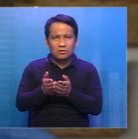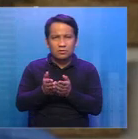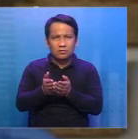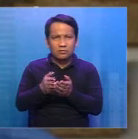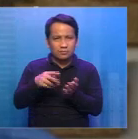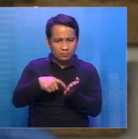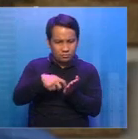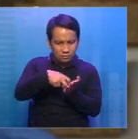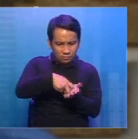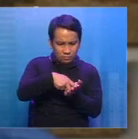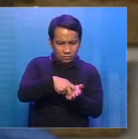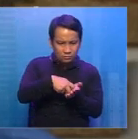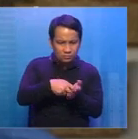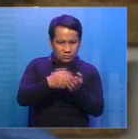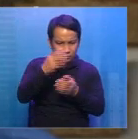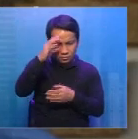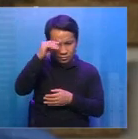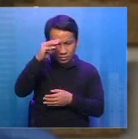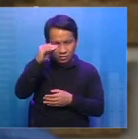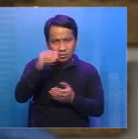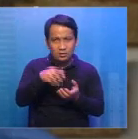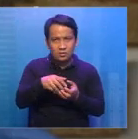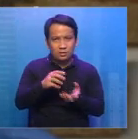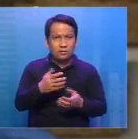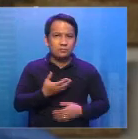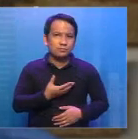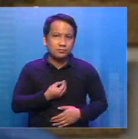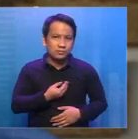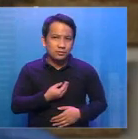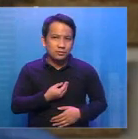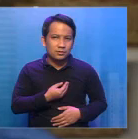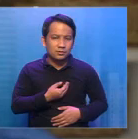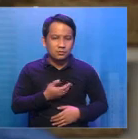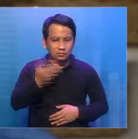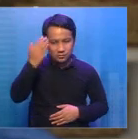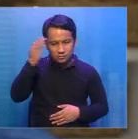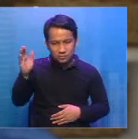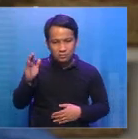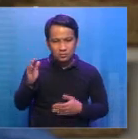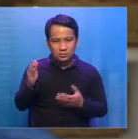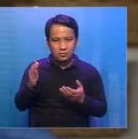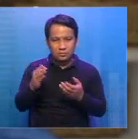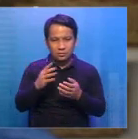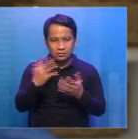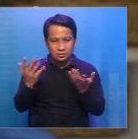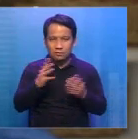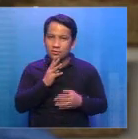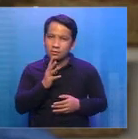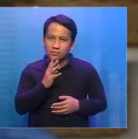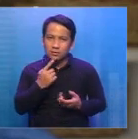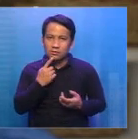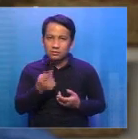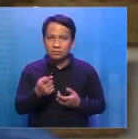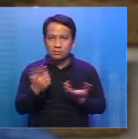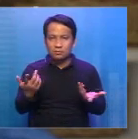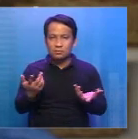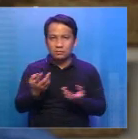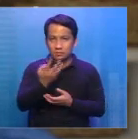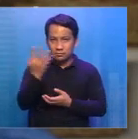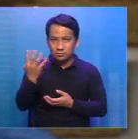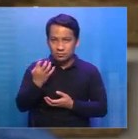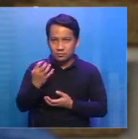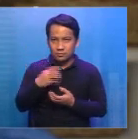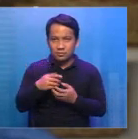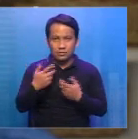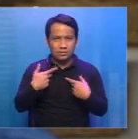naluluhod yung lalaki sa harap mo. Kinakabahan, hindi niya alam kung ano sasabihin sa'yo. Tapos tatalugin ka niya